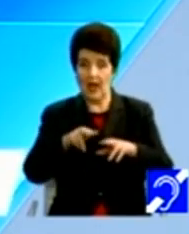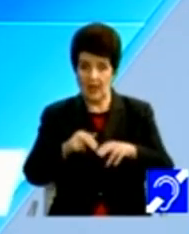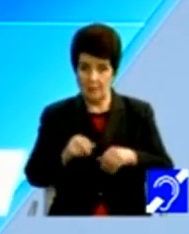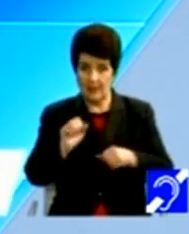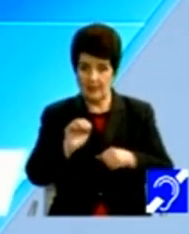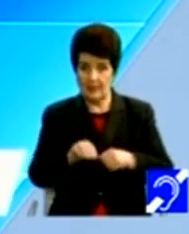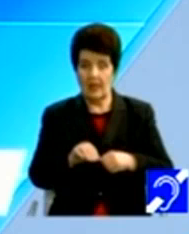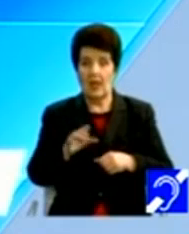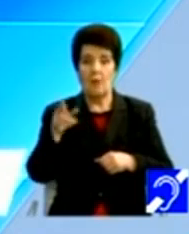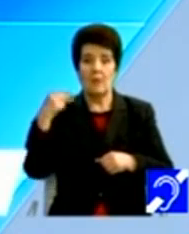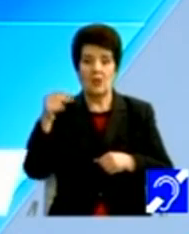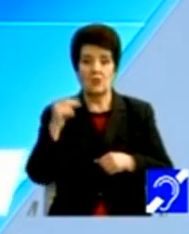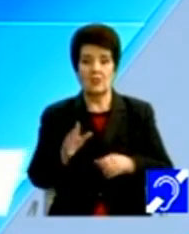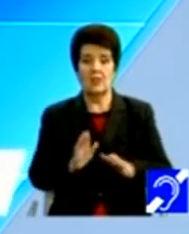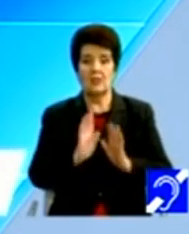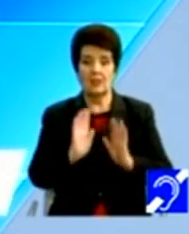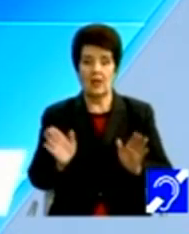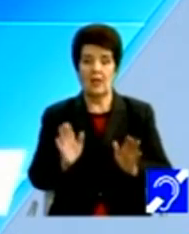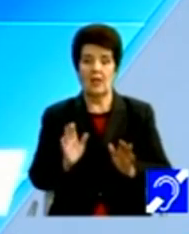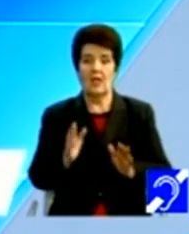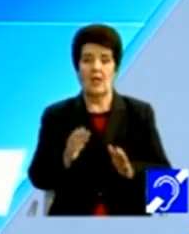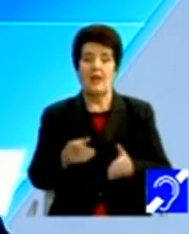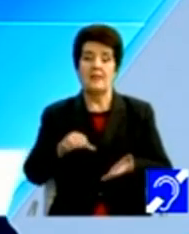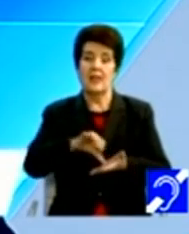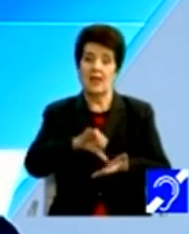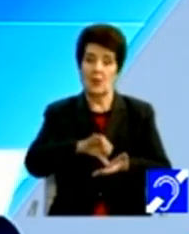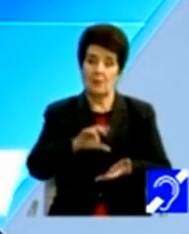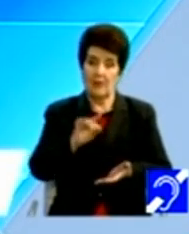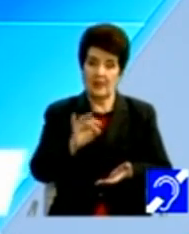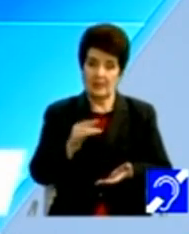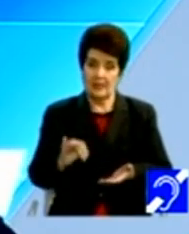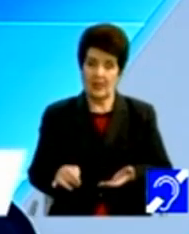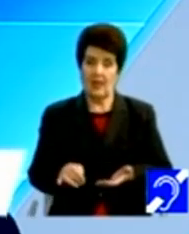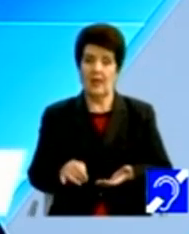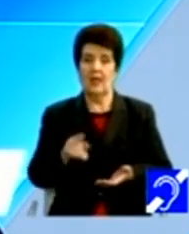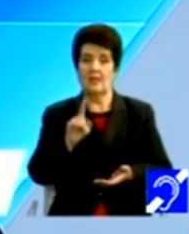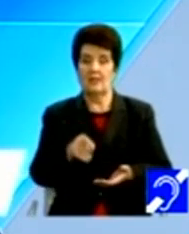și președintele are doar atribuții de reprezentare și de mediere